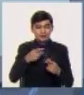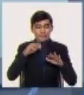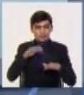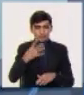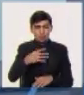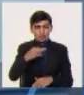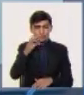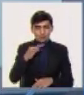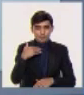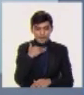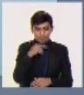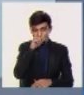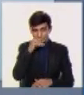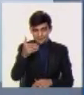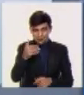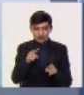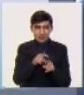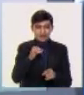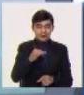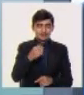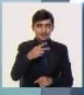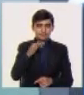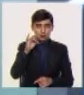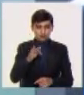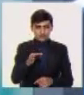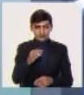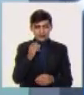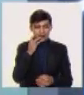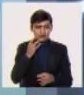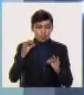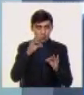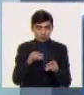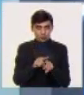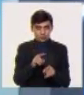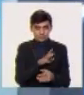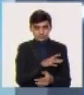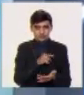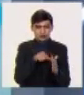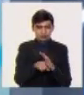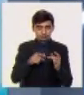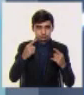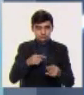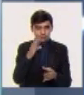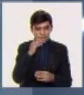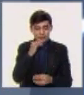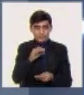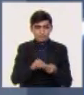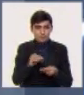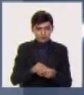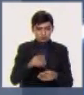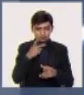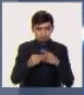производят 40% мяса птицы и более 20% пищевого яйца. Из-за этих рисков производители проводят